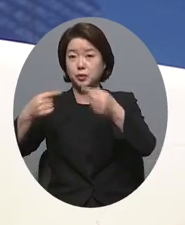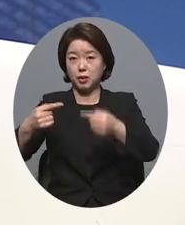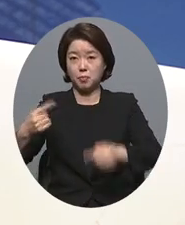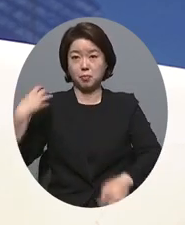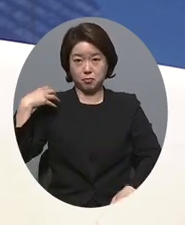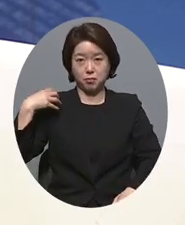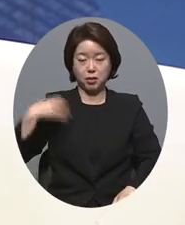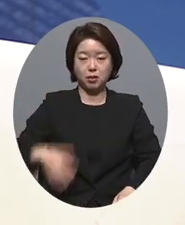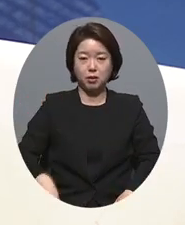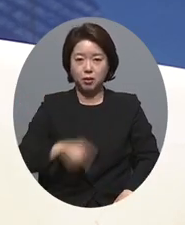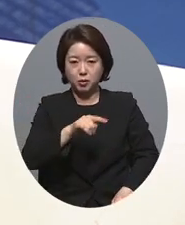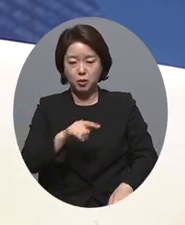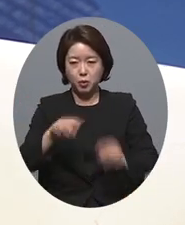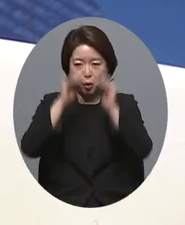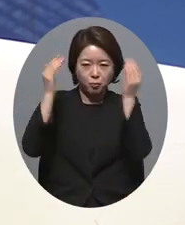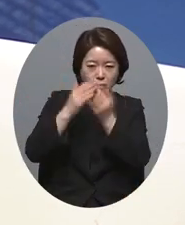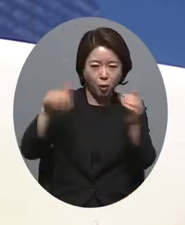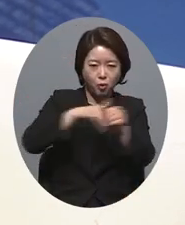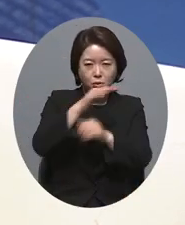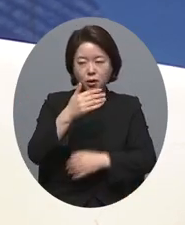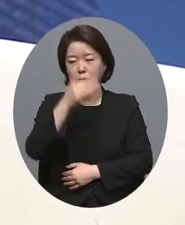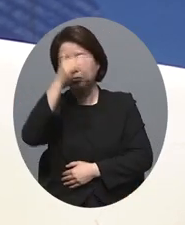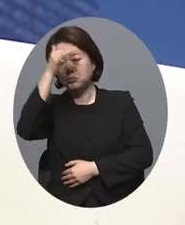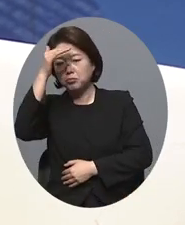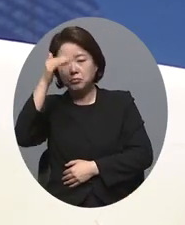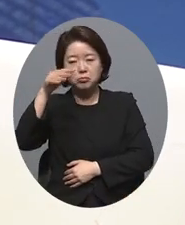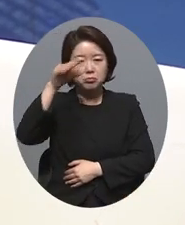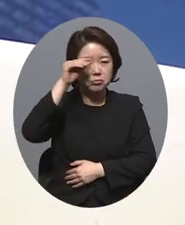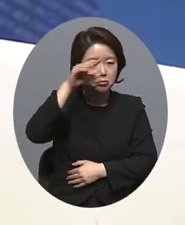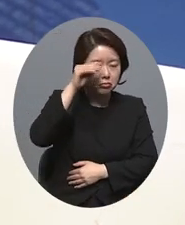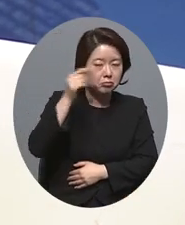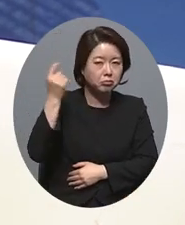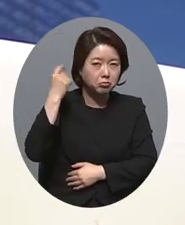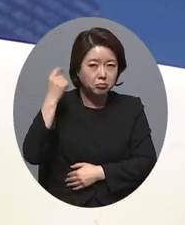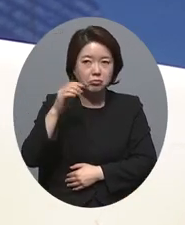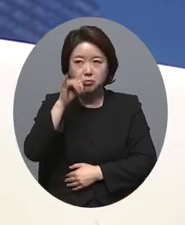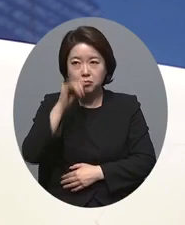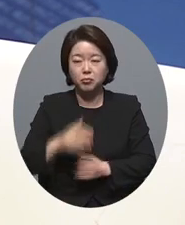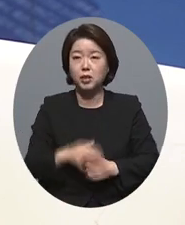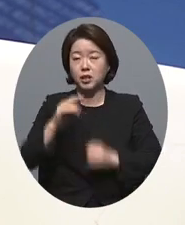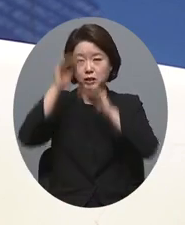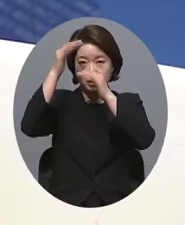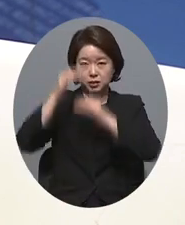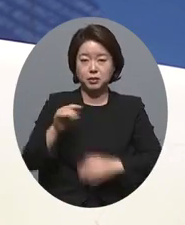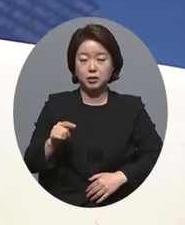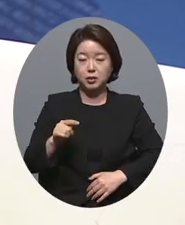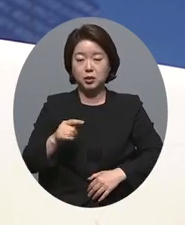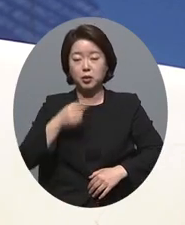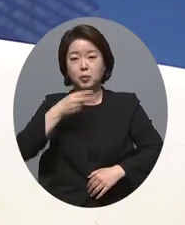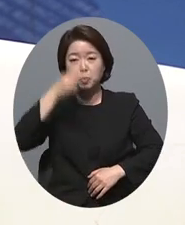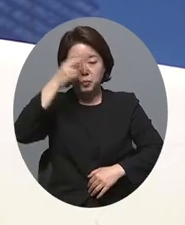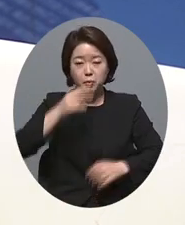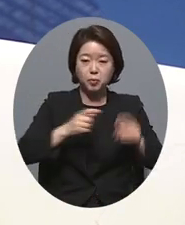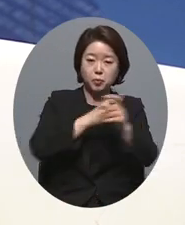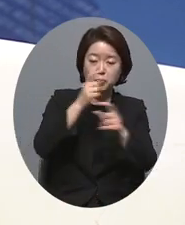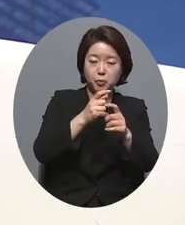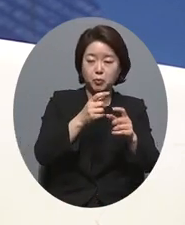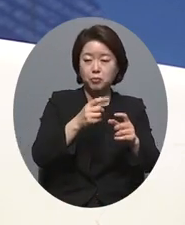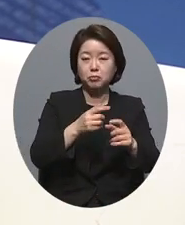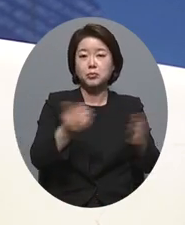그 모든 광경들을 다 지켜봤다. 그리고 그 내용을 그 회식 자리에서 나온